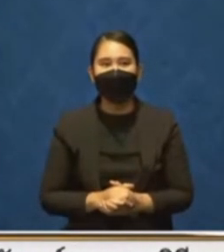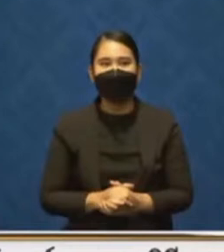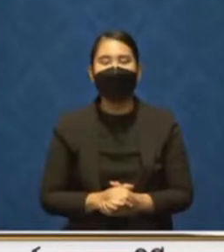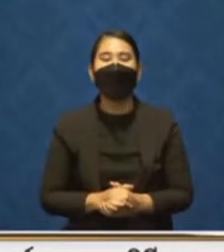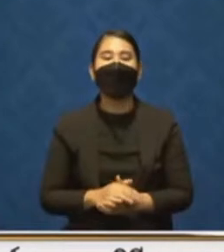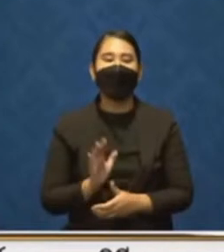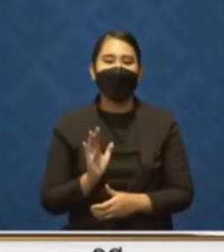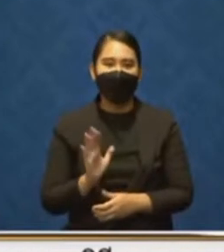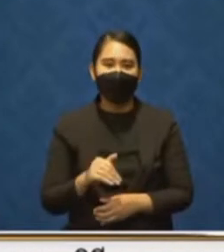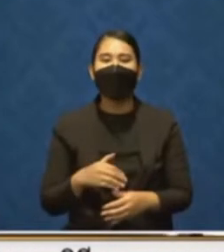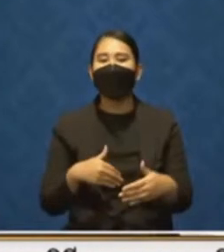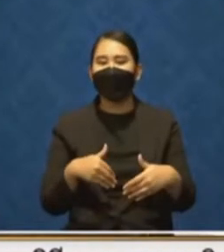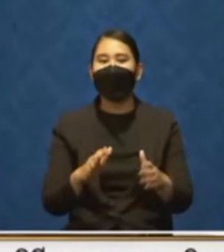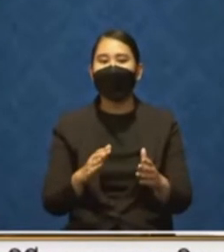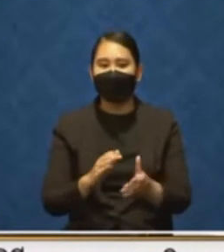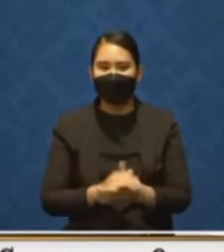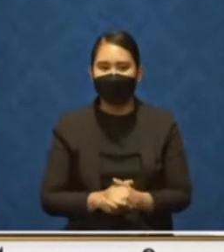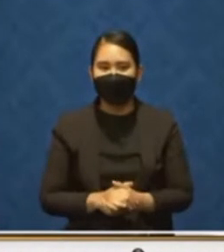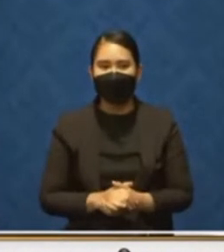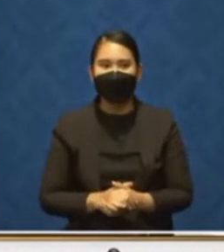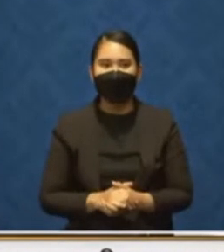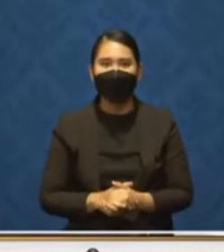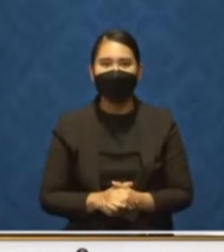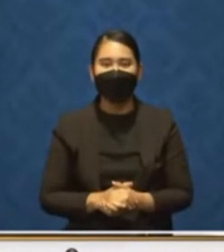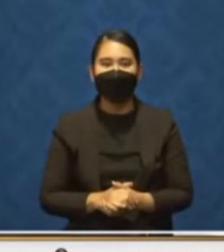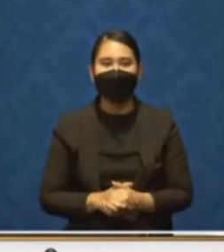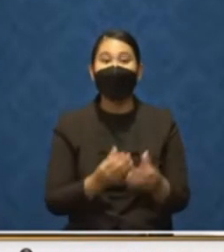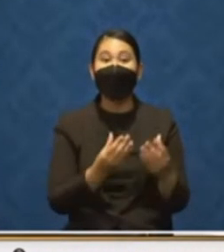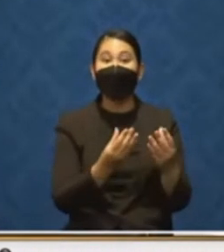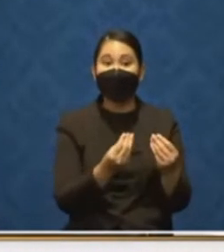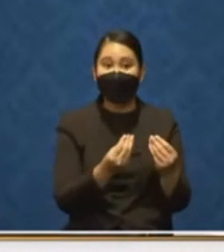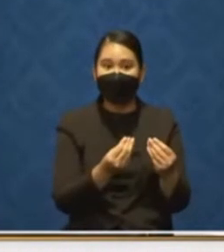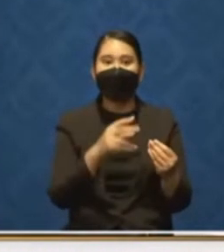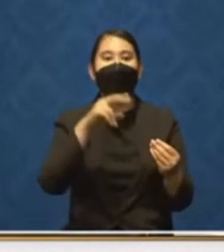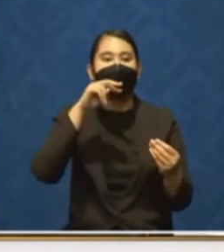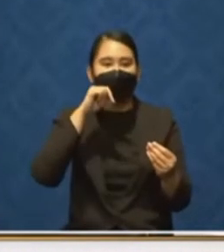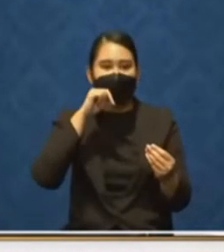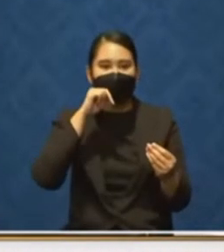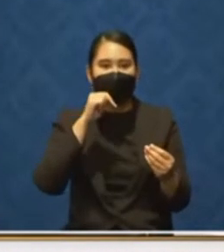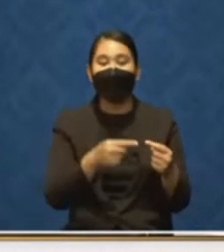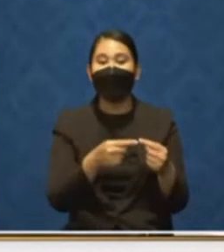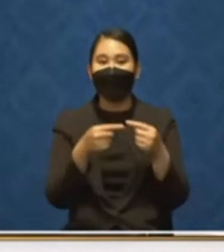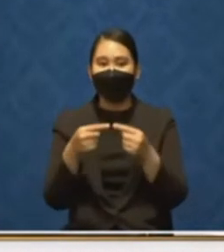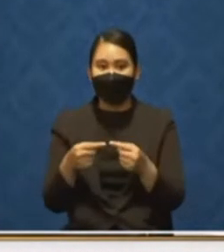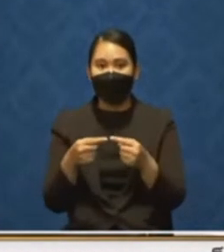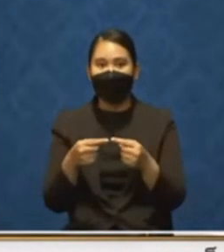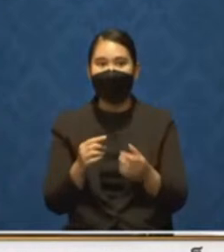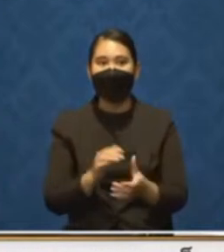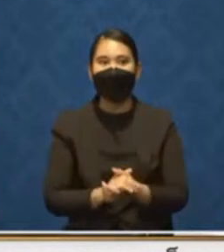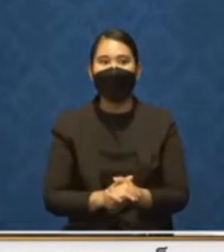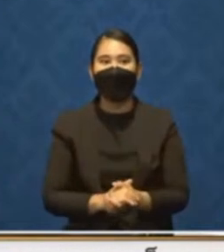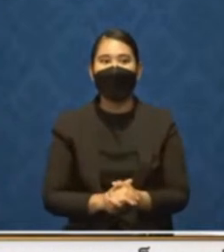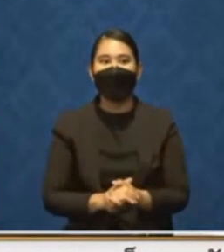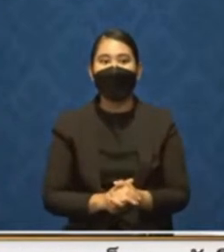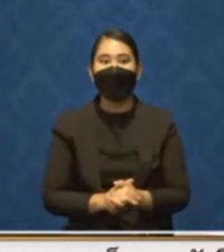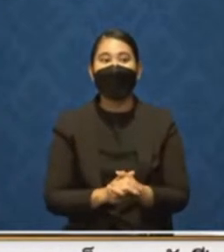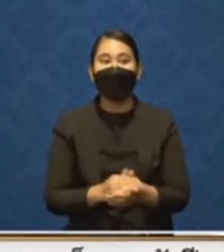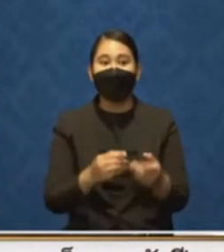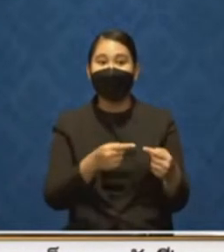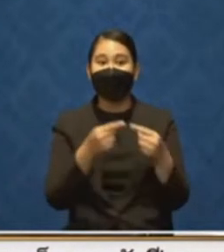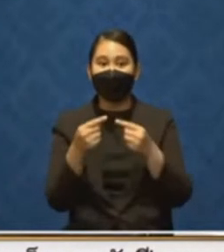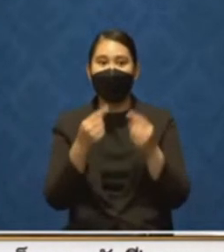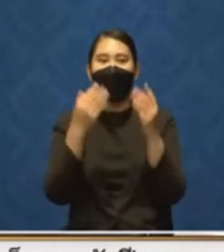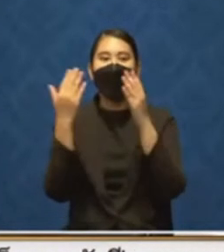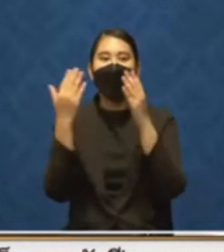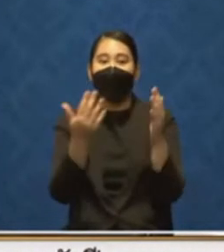จบไปนี่เรื่องดินน้ำต่อไปถ้าประธานการเป็นอีพี 4เป็นเรื่องลม